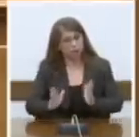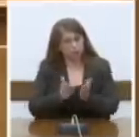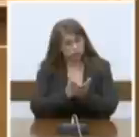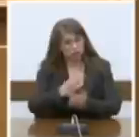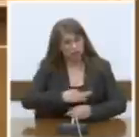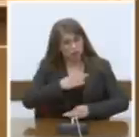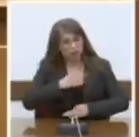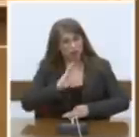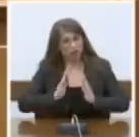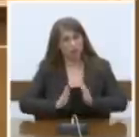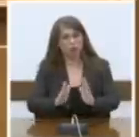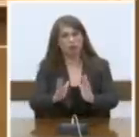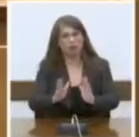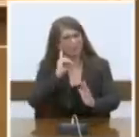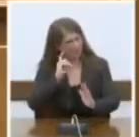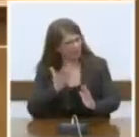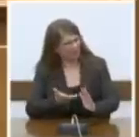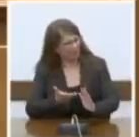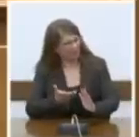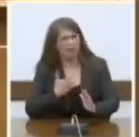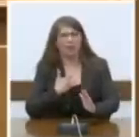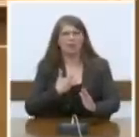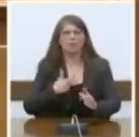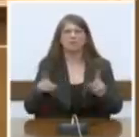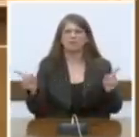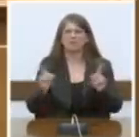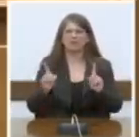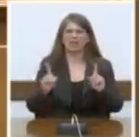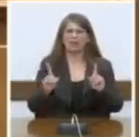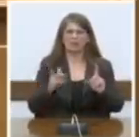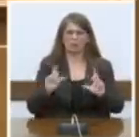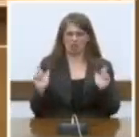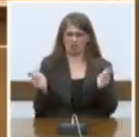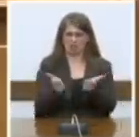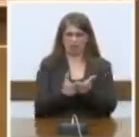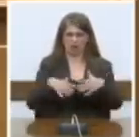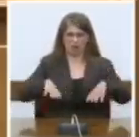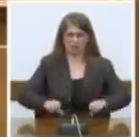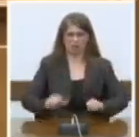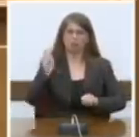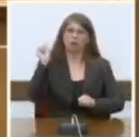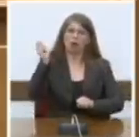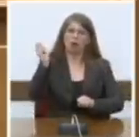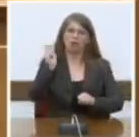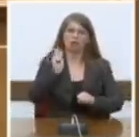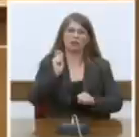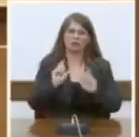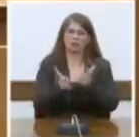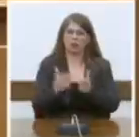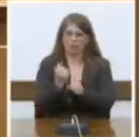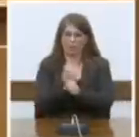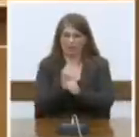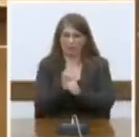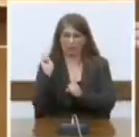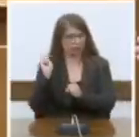αξιοπρέπεια. Και ξέρετε γιατί. Γιατί εμείς δεν είμαστε από τζάκια, από οικογένειες πολιτικών, δεν είμαστε επαγγελματίες της